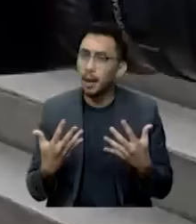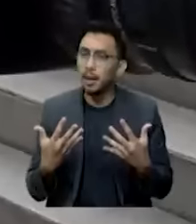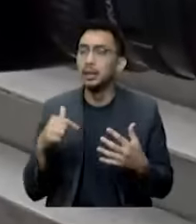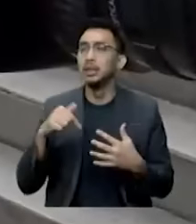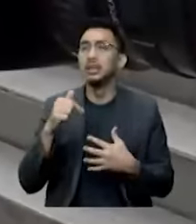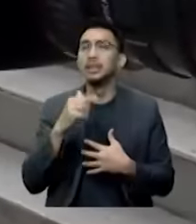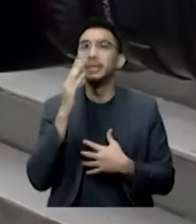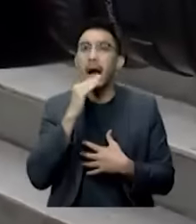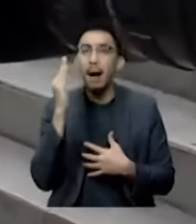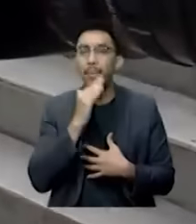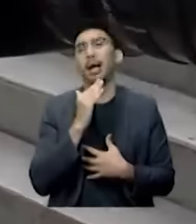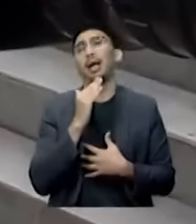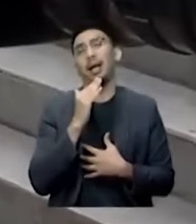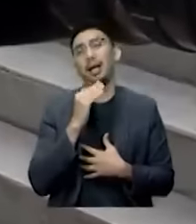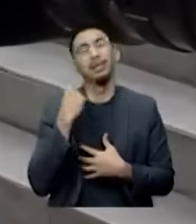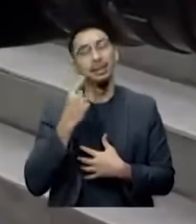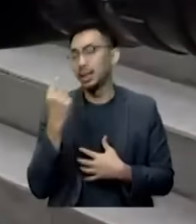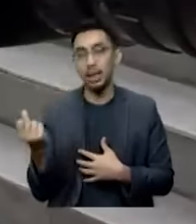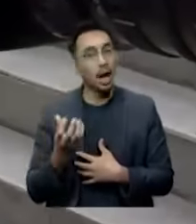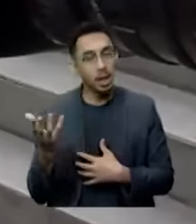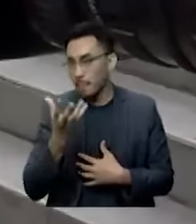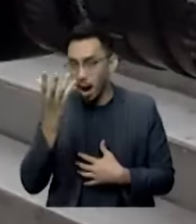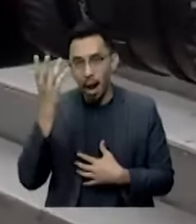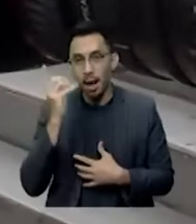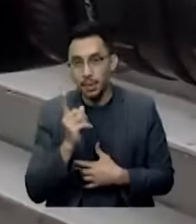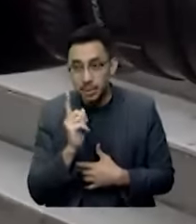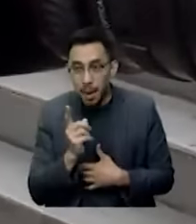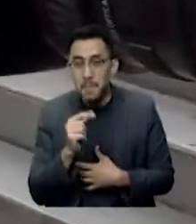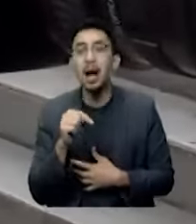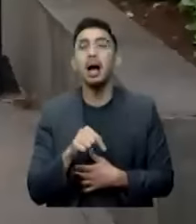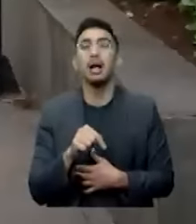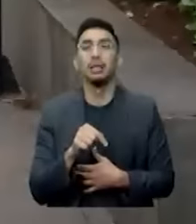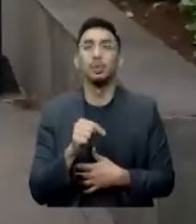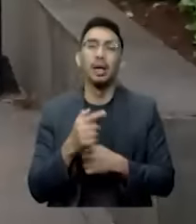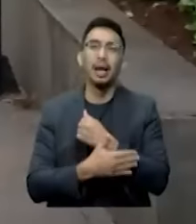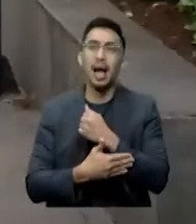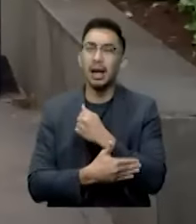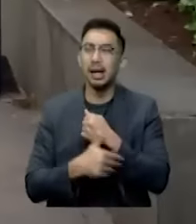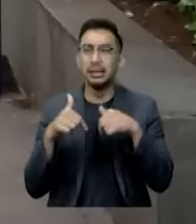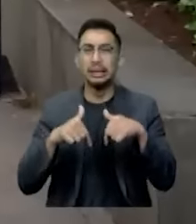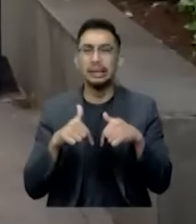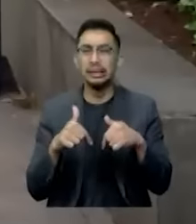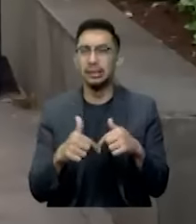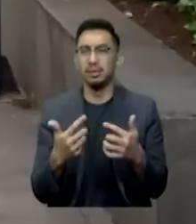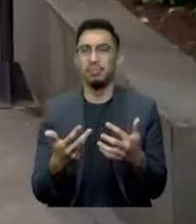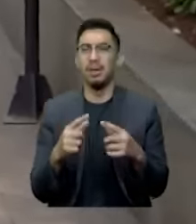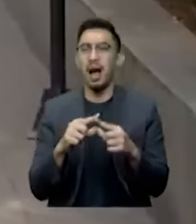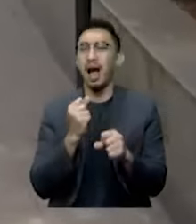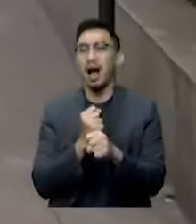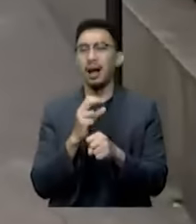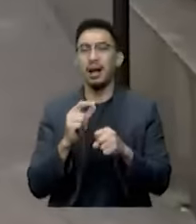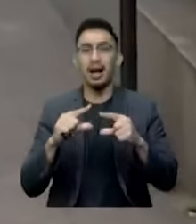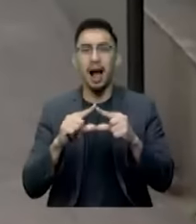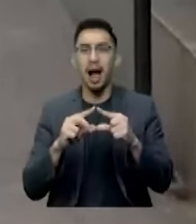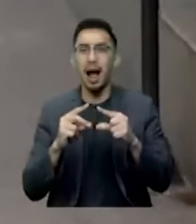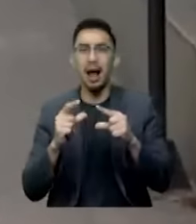parah. Saya melihat dari cawapres yang ada, kok kayaknya cuma satu